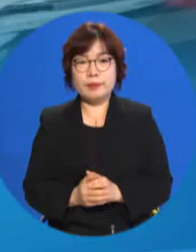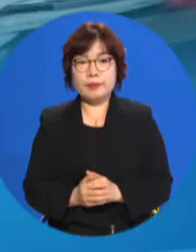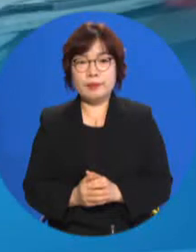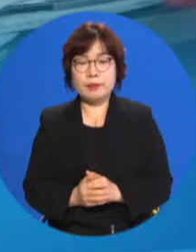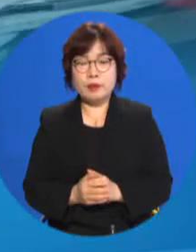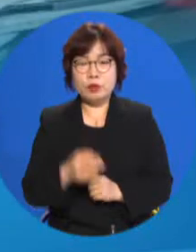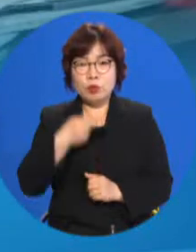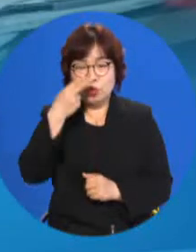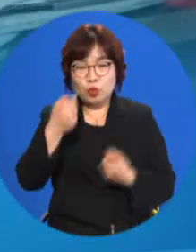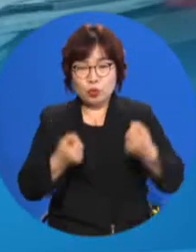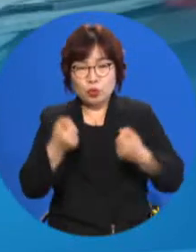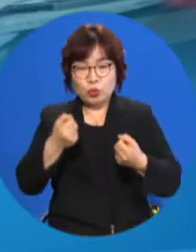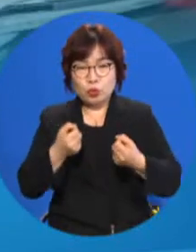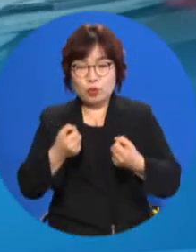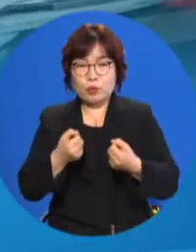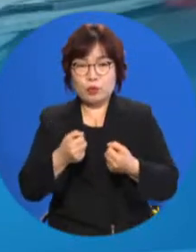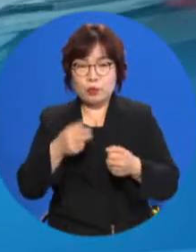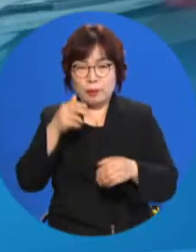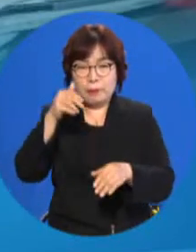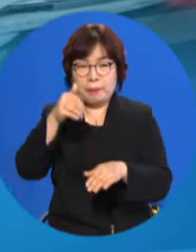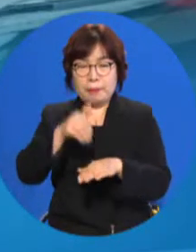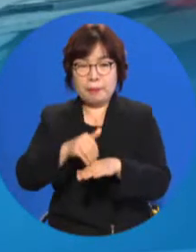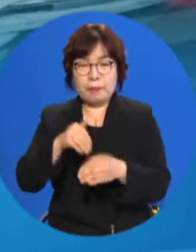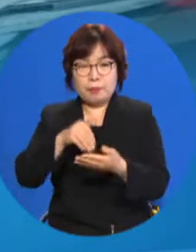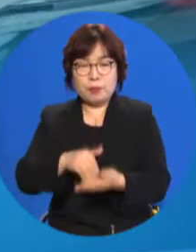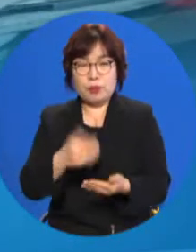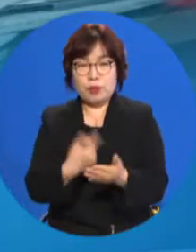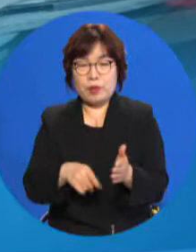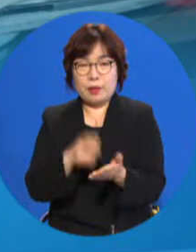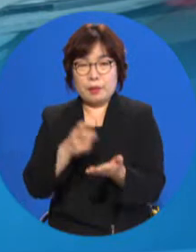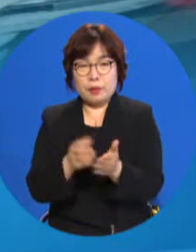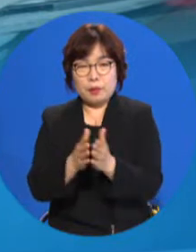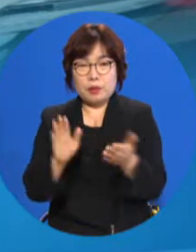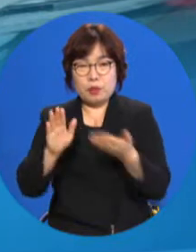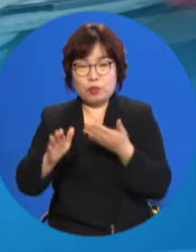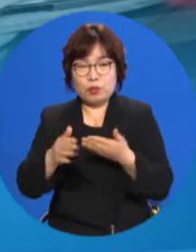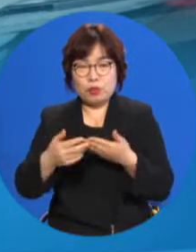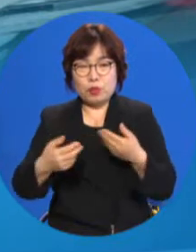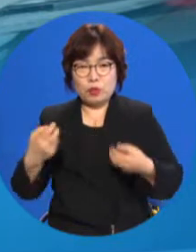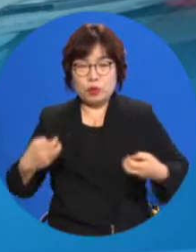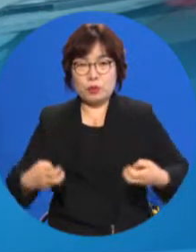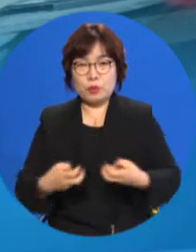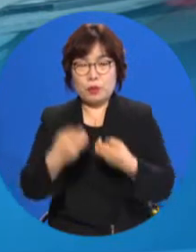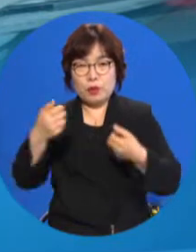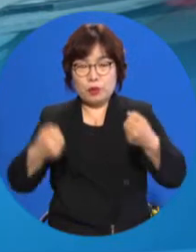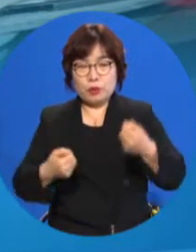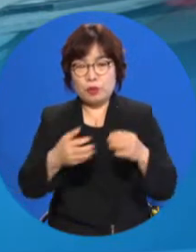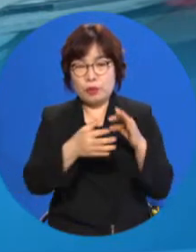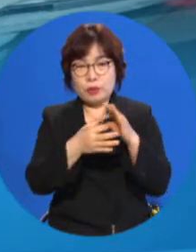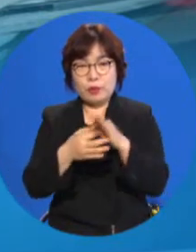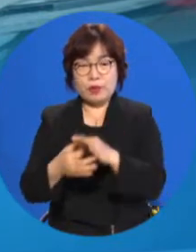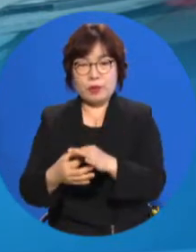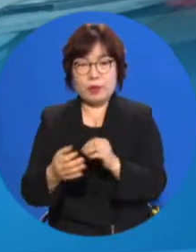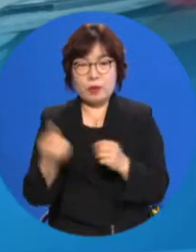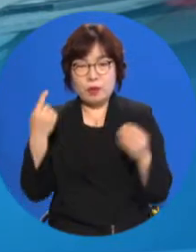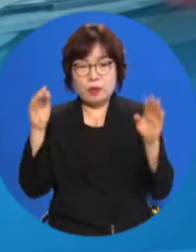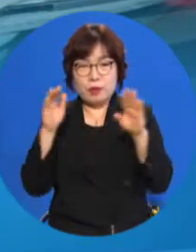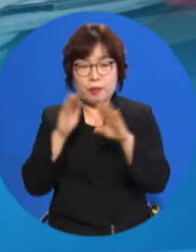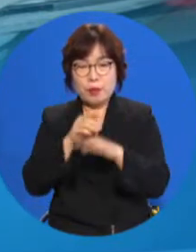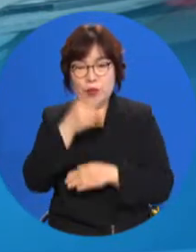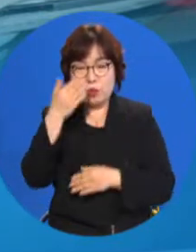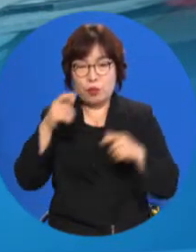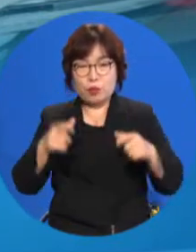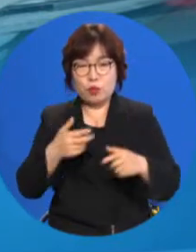음주운전 처벌을 강화하는 윤창호 법이 시행된 이후에도 관련 사고가 잇따르고 있습니다 어젯밤 여수에서는